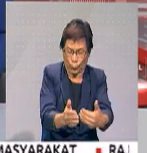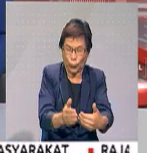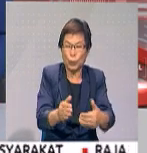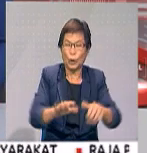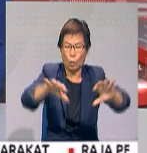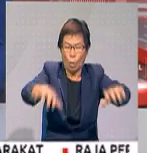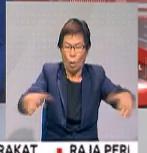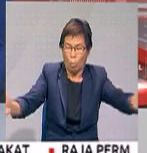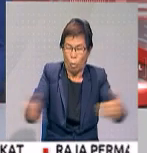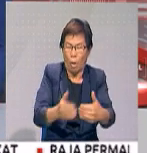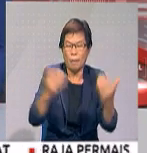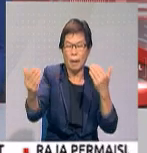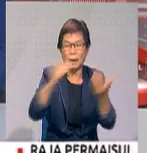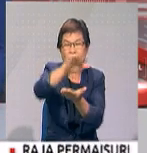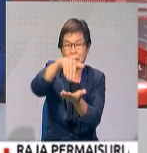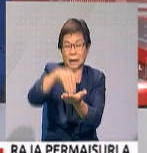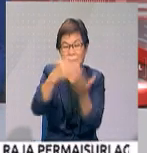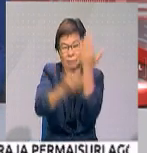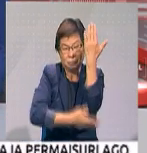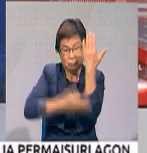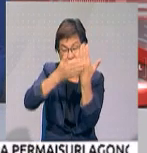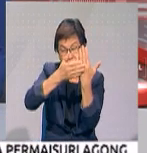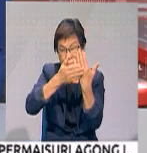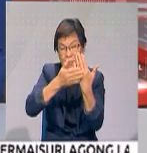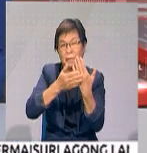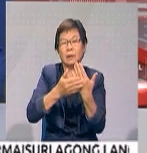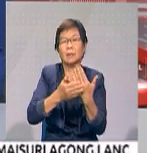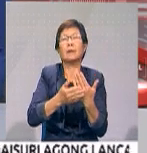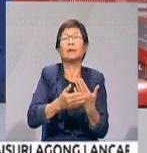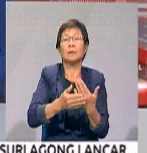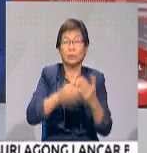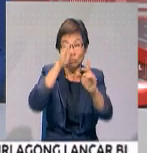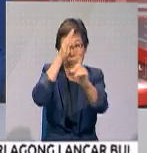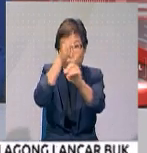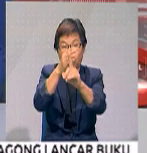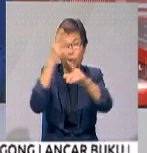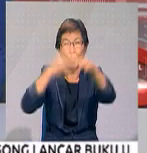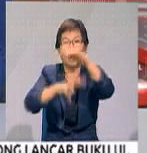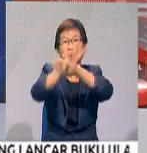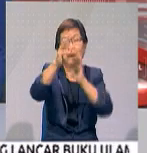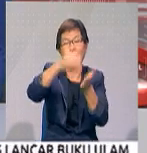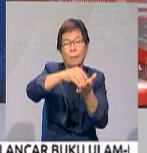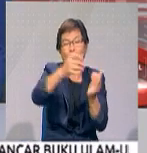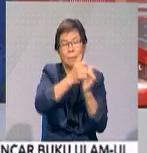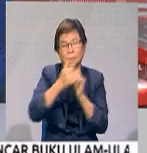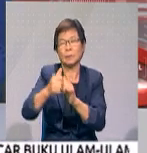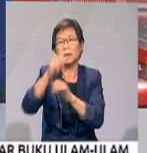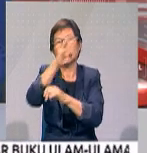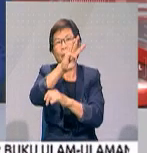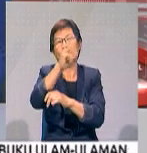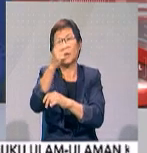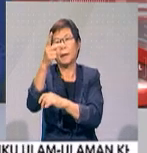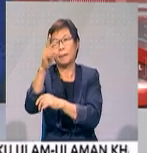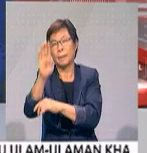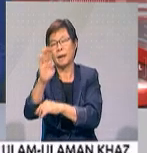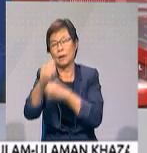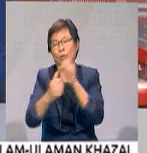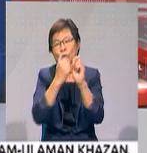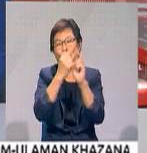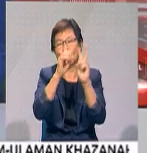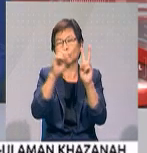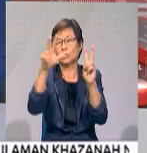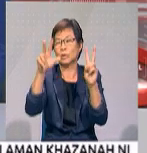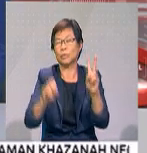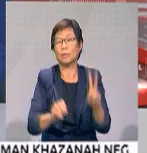tersebut berbanding wilayah tengah semenanjung Malaysia merupakan antara hala tuju Wawasan Kemakmuran Bersama WKB 2030. Ketika